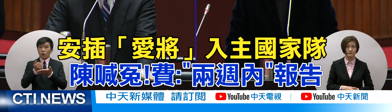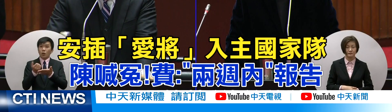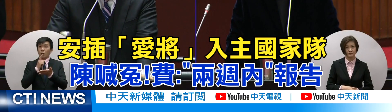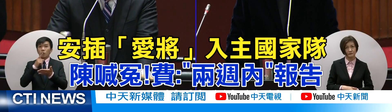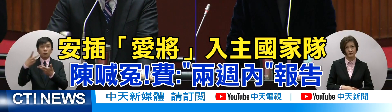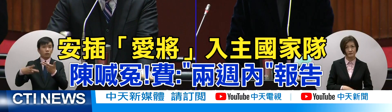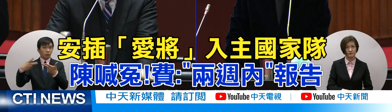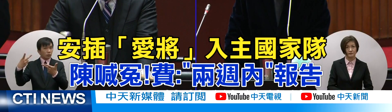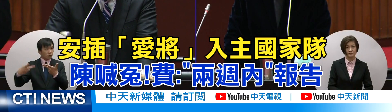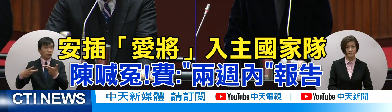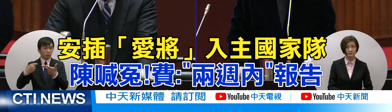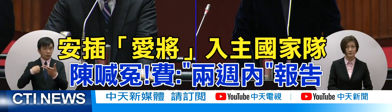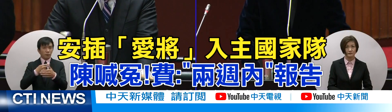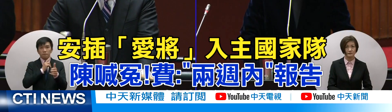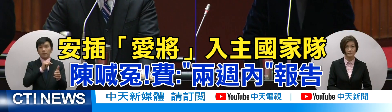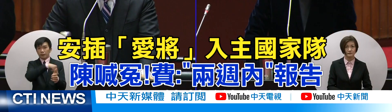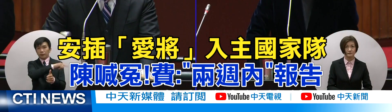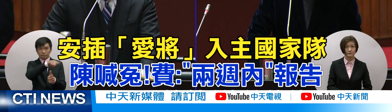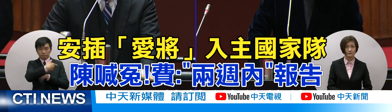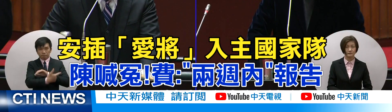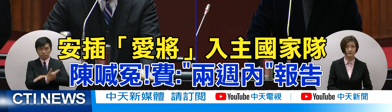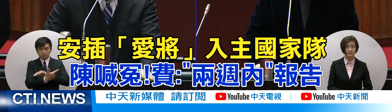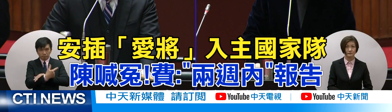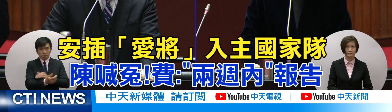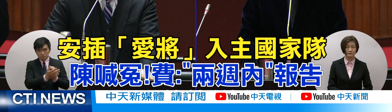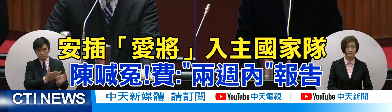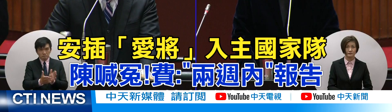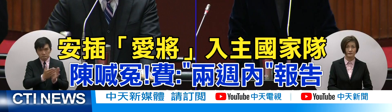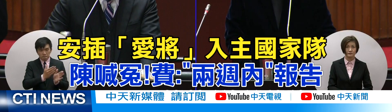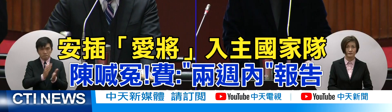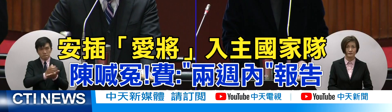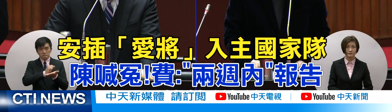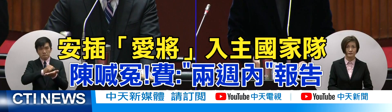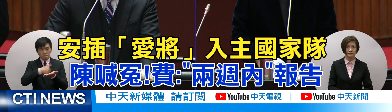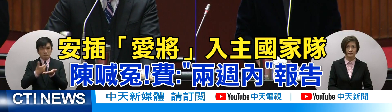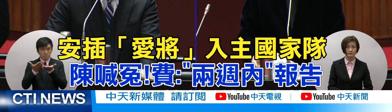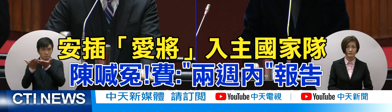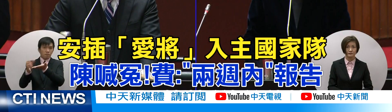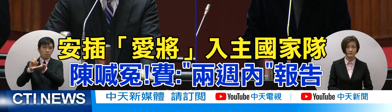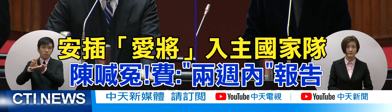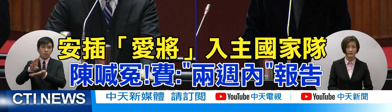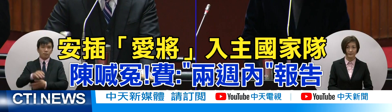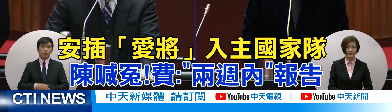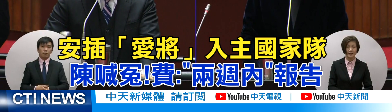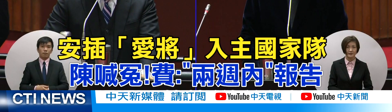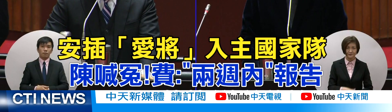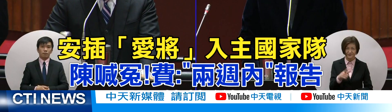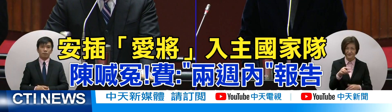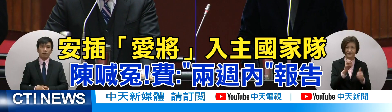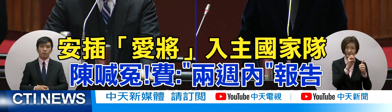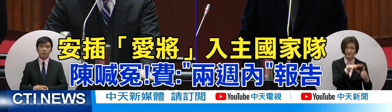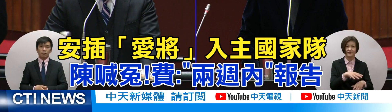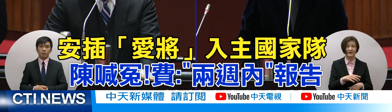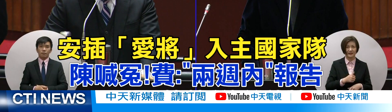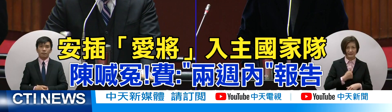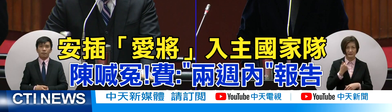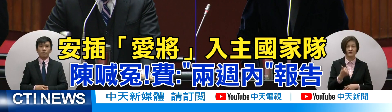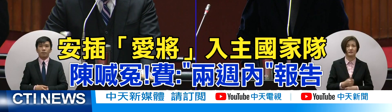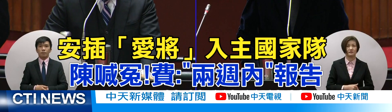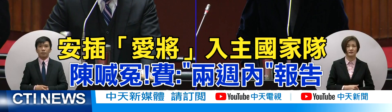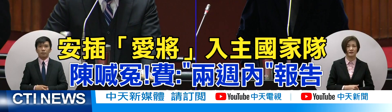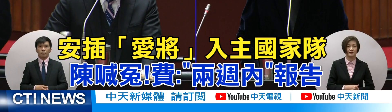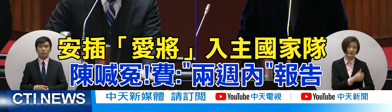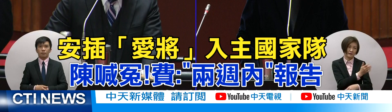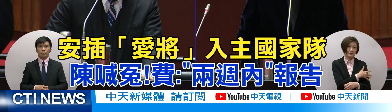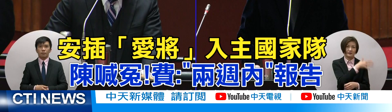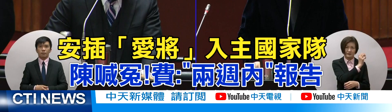我请他们尽快来做一个书面给大院做报告。 我跟你讲哈，真的，陈主